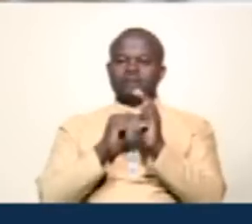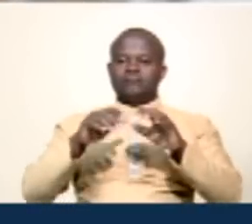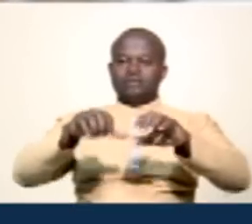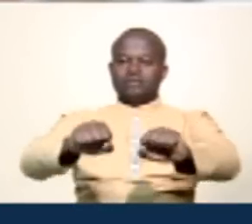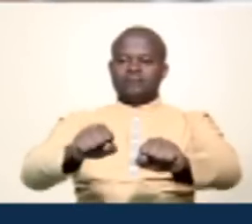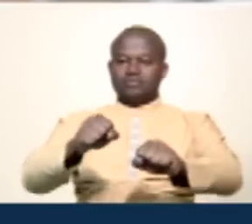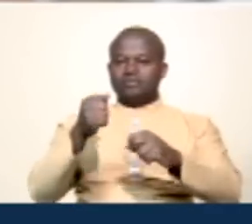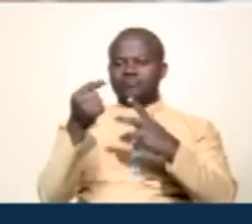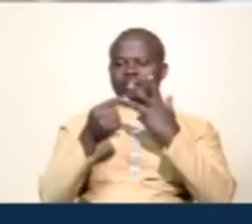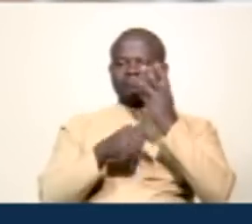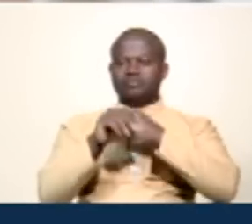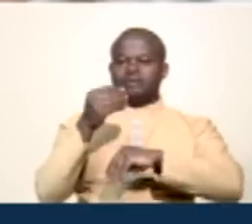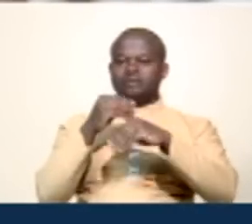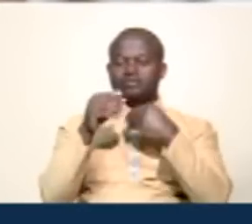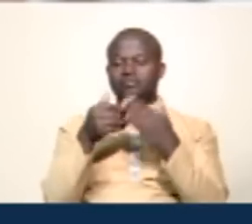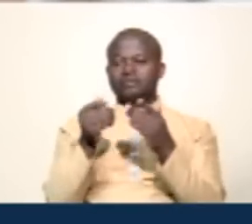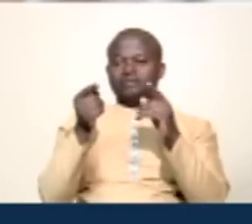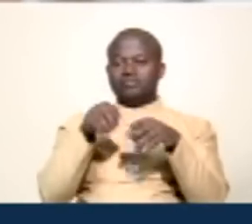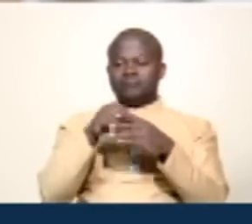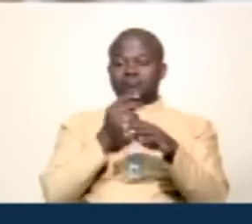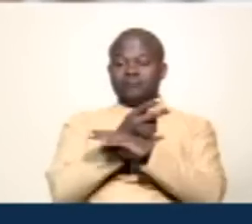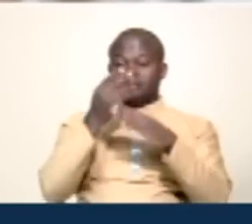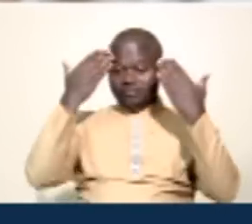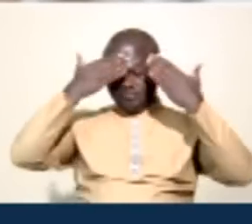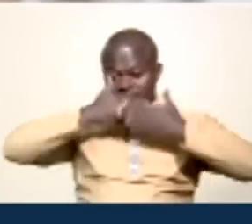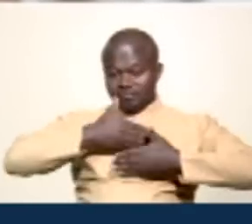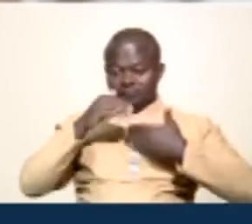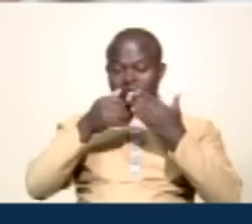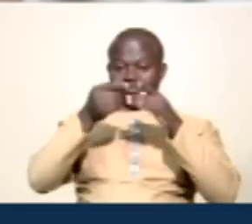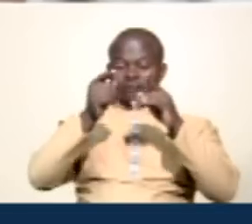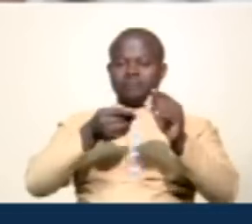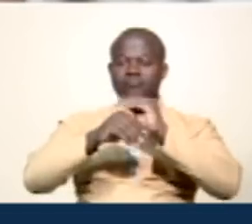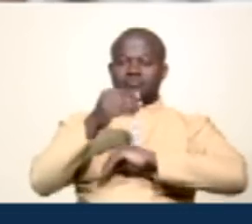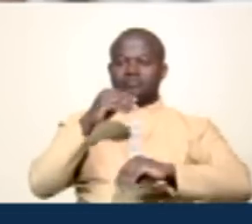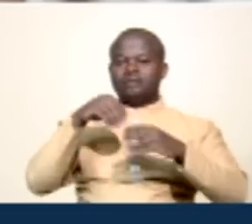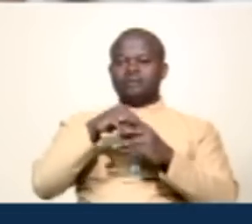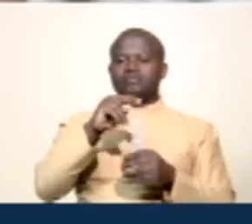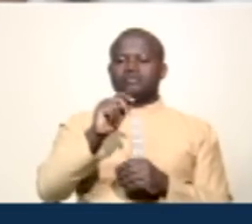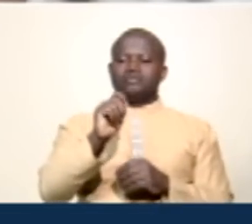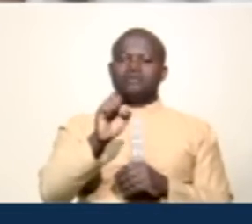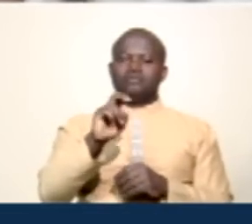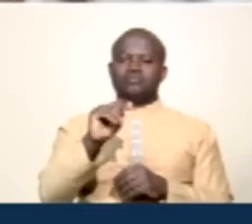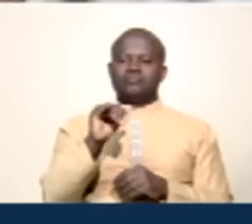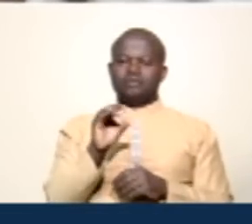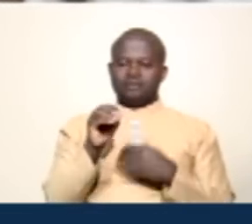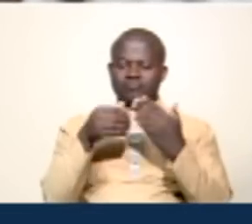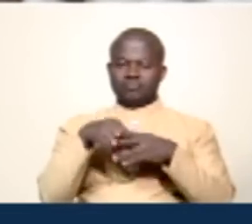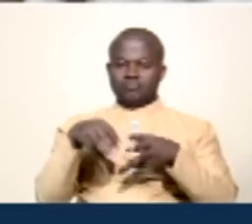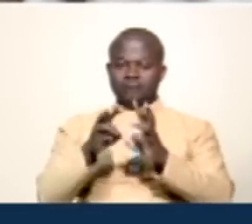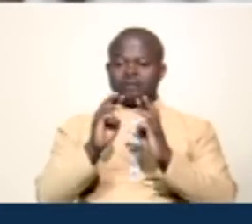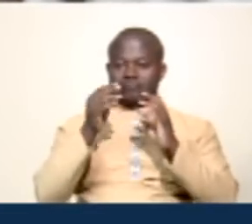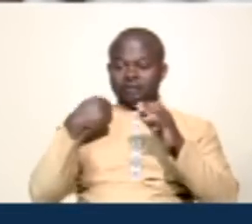gufata ibicuruzwa biza mu masaha y'ijoro bije hano mu isoko ku Ntenyo. Ni muri ubwo